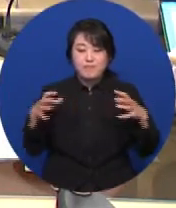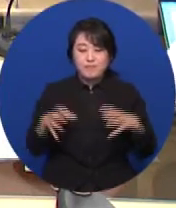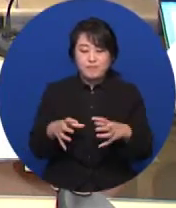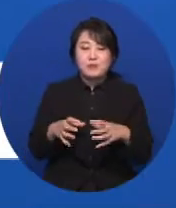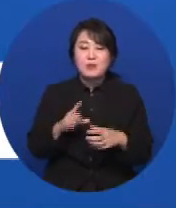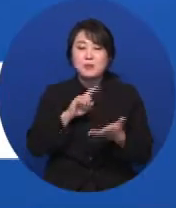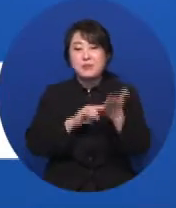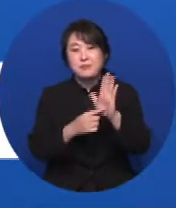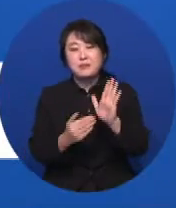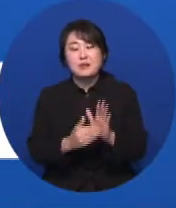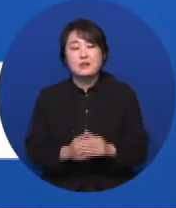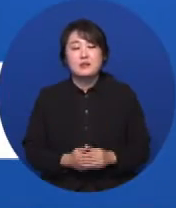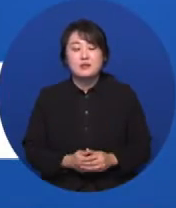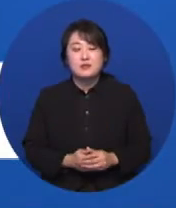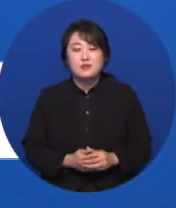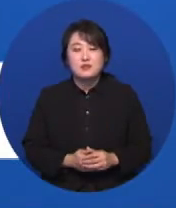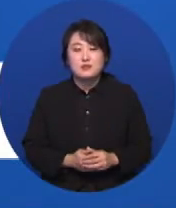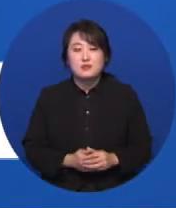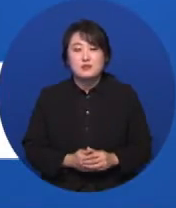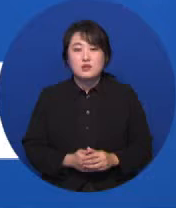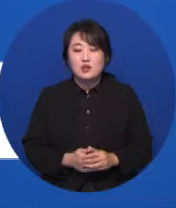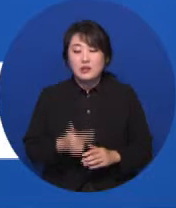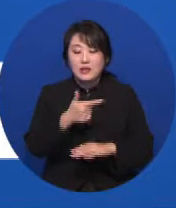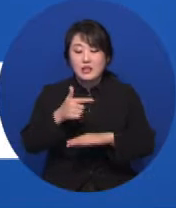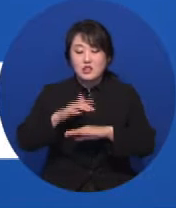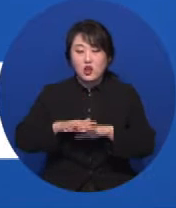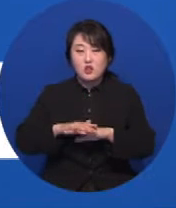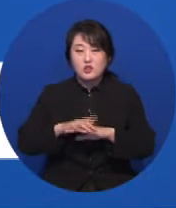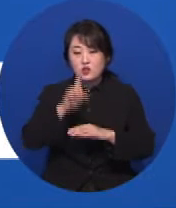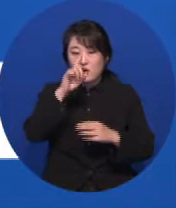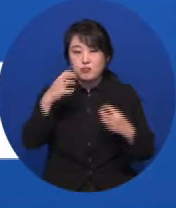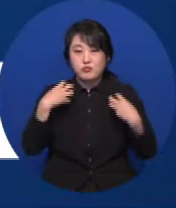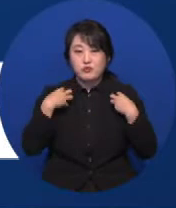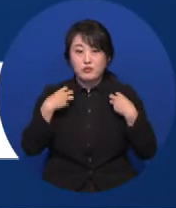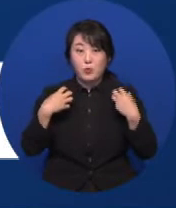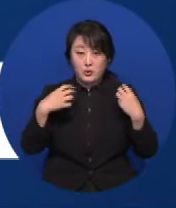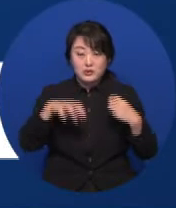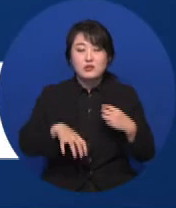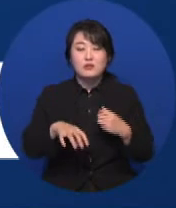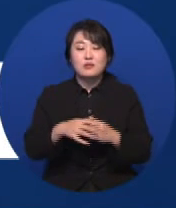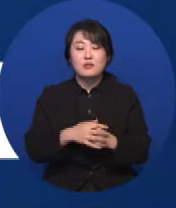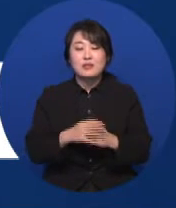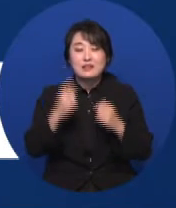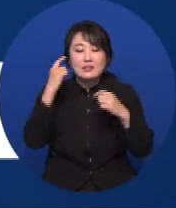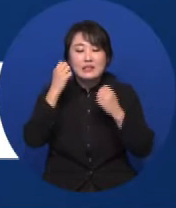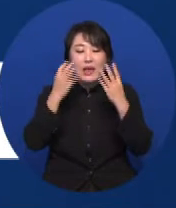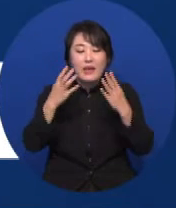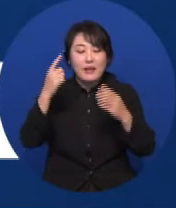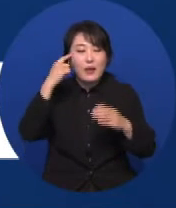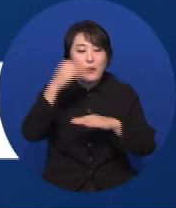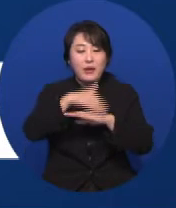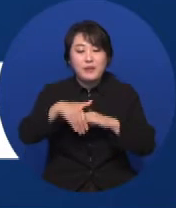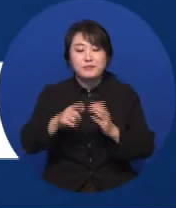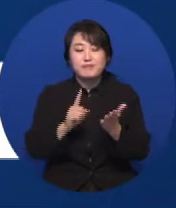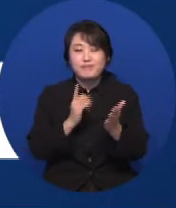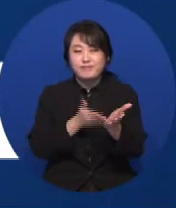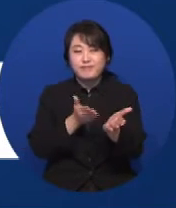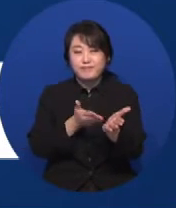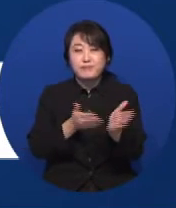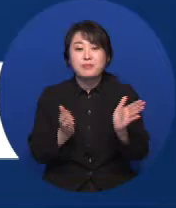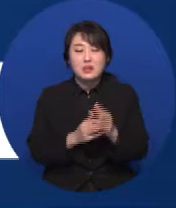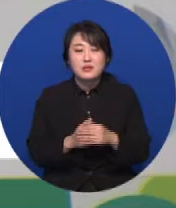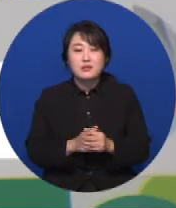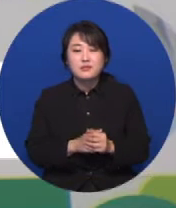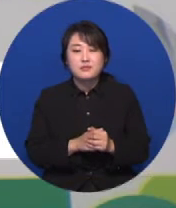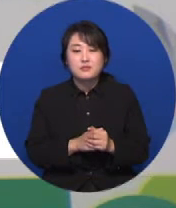밝혔습니다 살림 척은 정부대전청사 에서 새해 주요업무계획 브리핑을 열고 유휴 토지 의